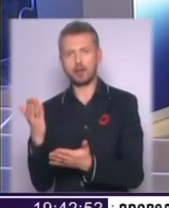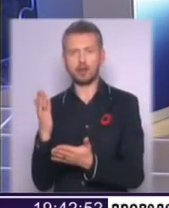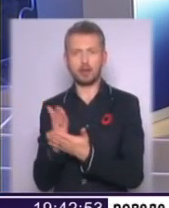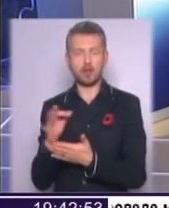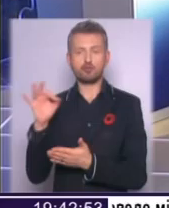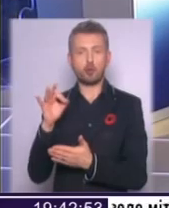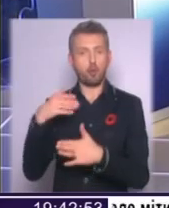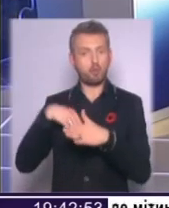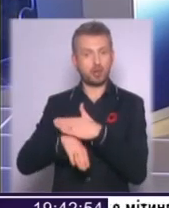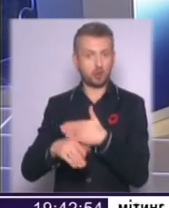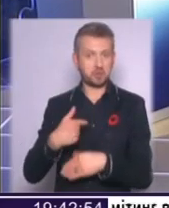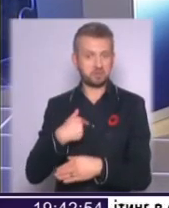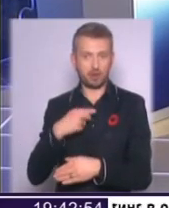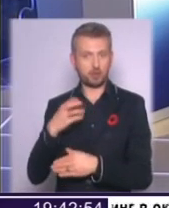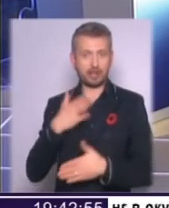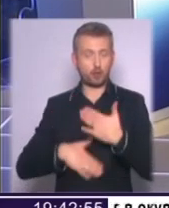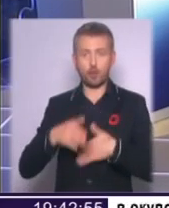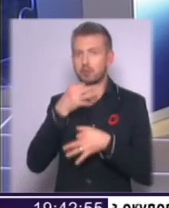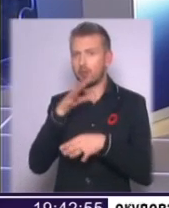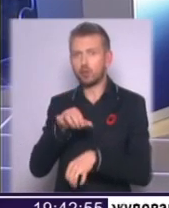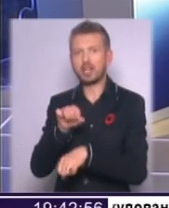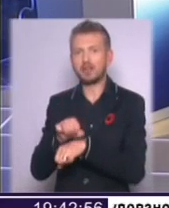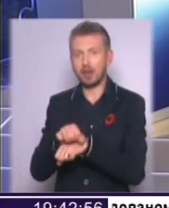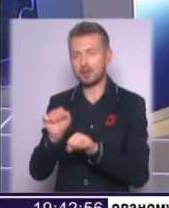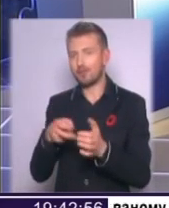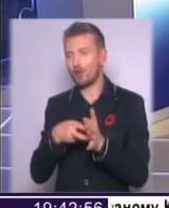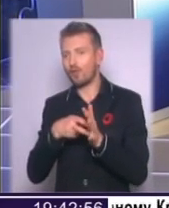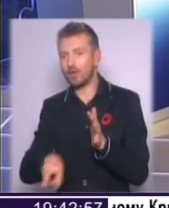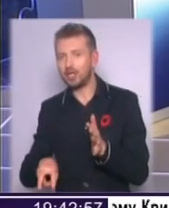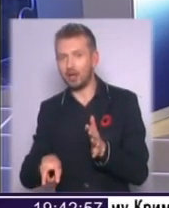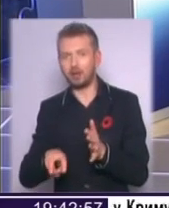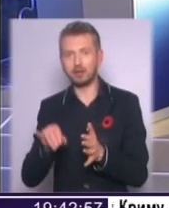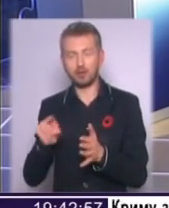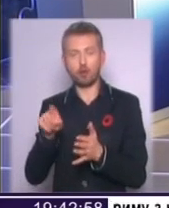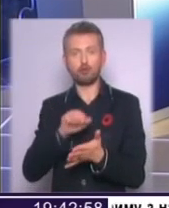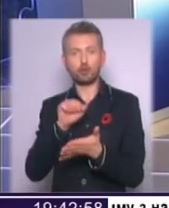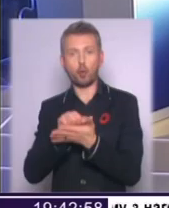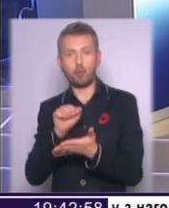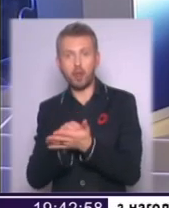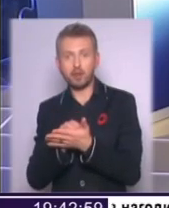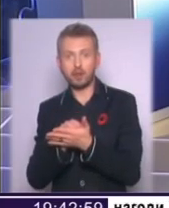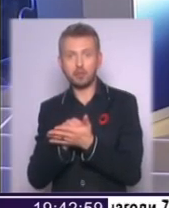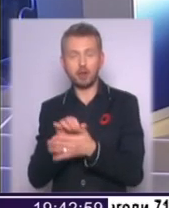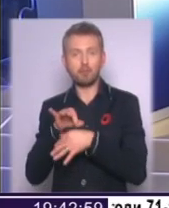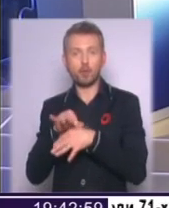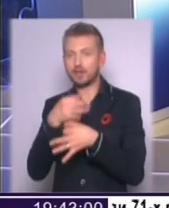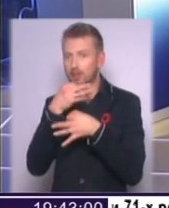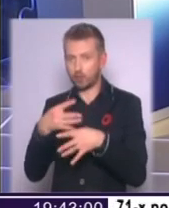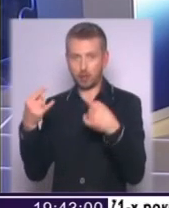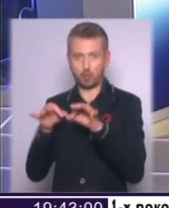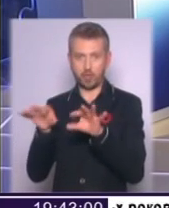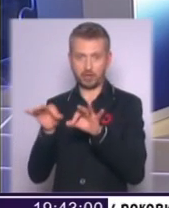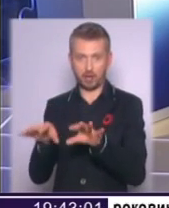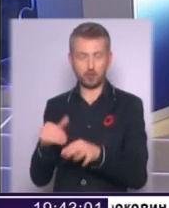ну, я б із задоволенням, звичайно, на будь-якій станції міг би вийти і з документами провести будь-яку передачу, але в нас такий формат, в